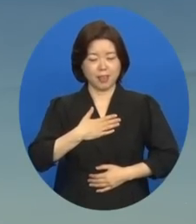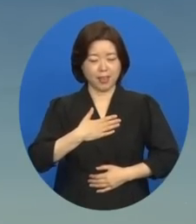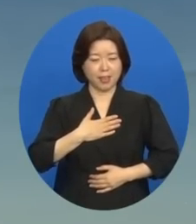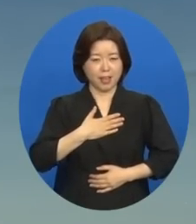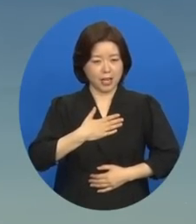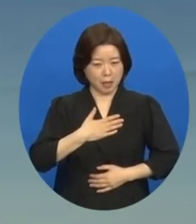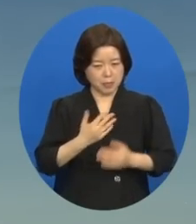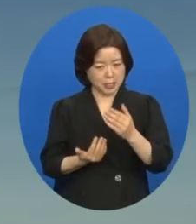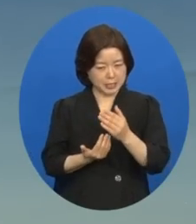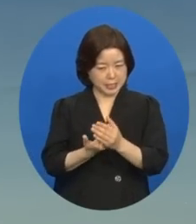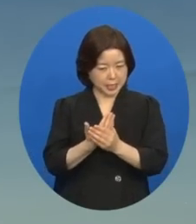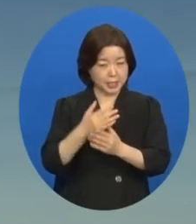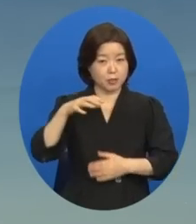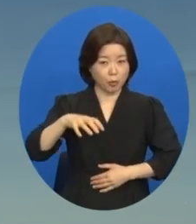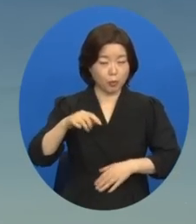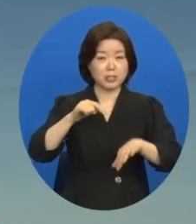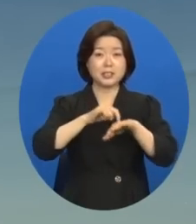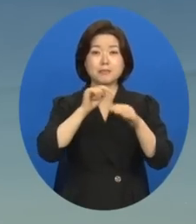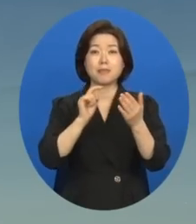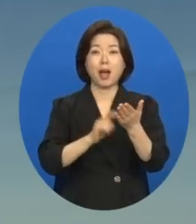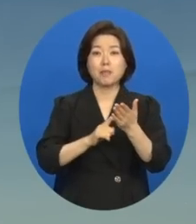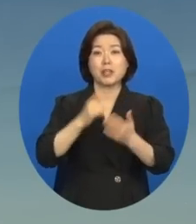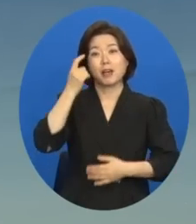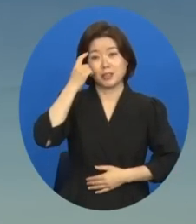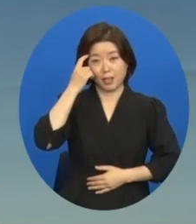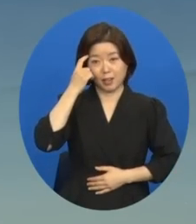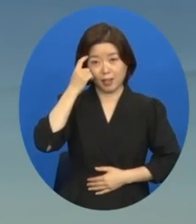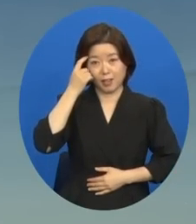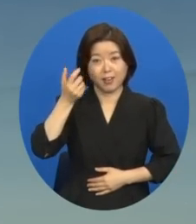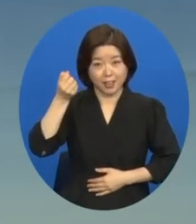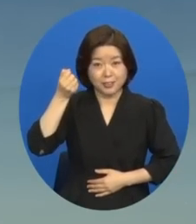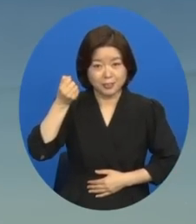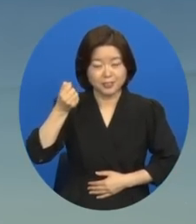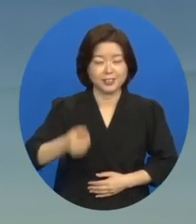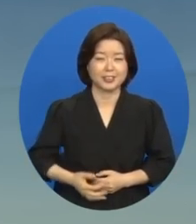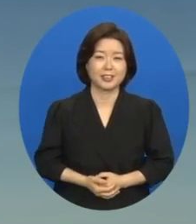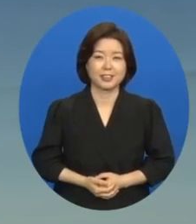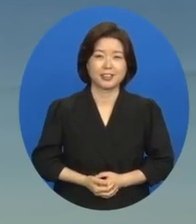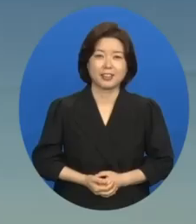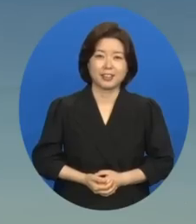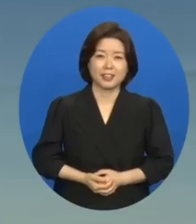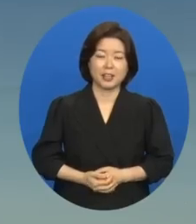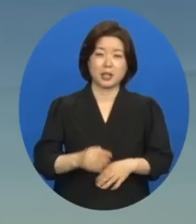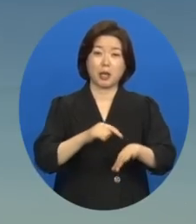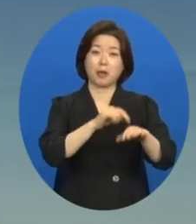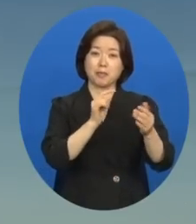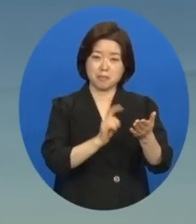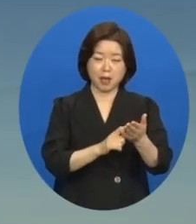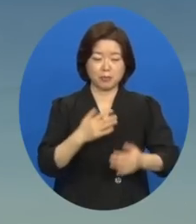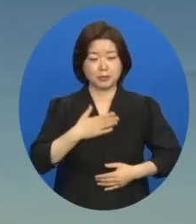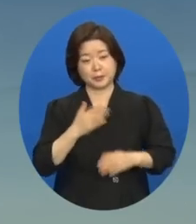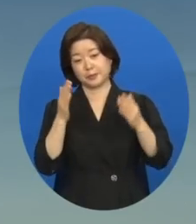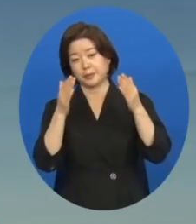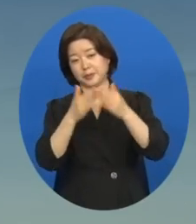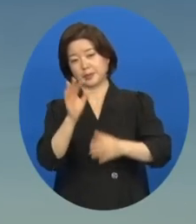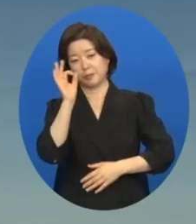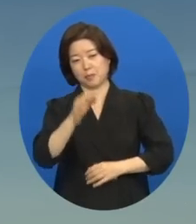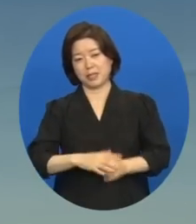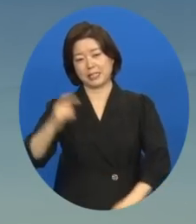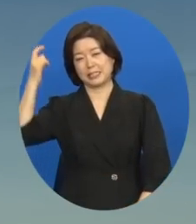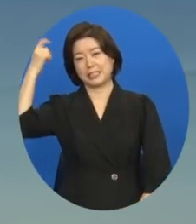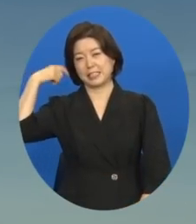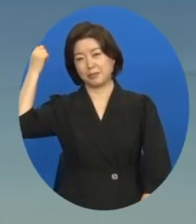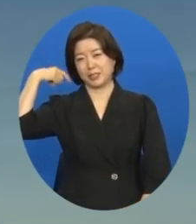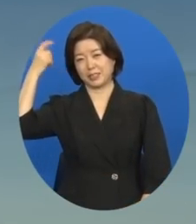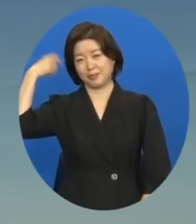감정이 일어나는 곳이 마음이다 이렇게 생각해요. 그래서 마음을 우리가 주목할 땐 느낌에